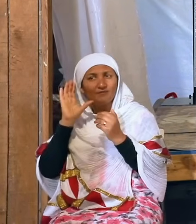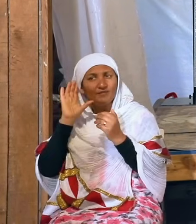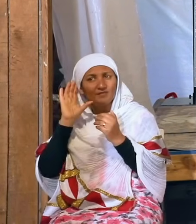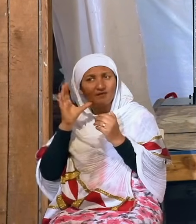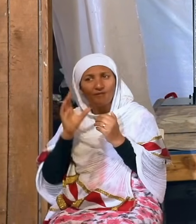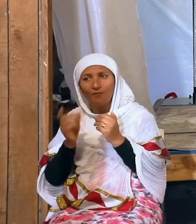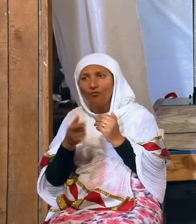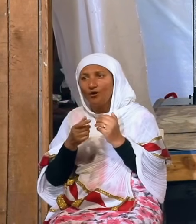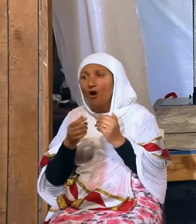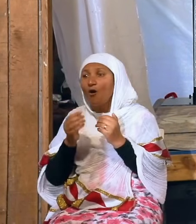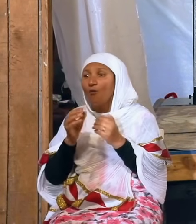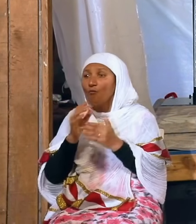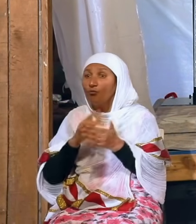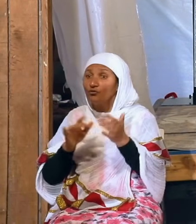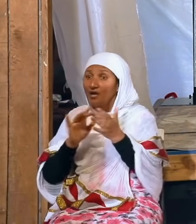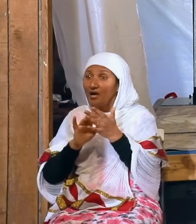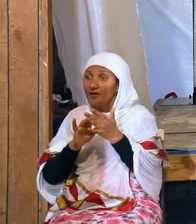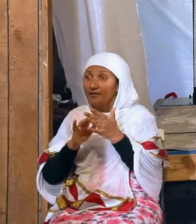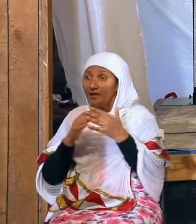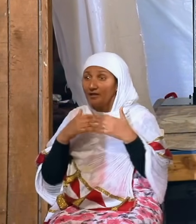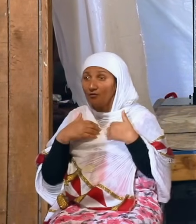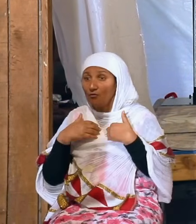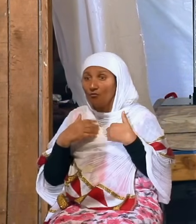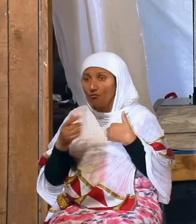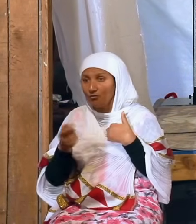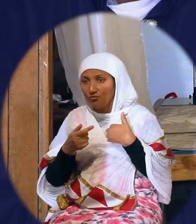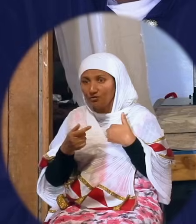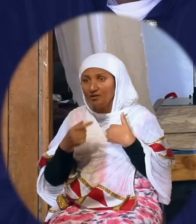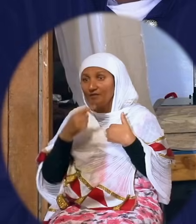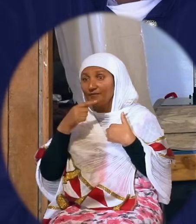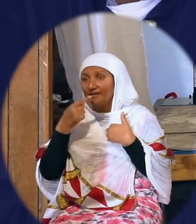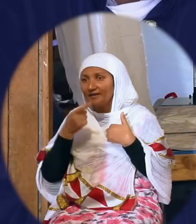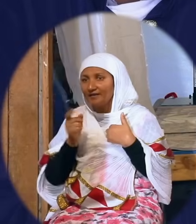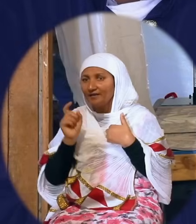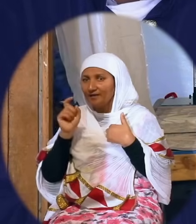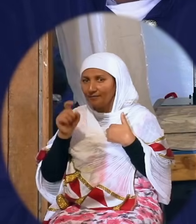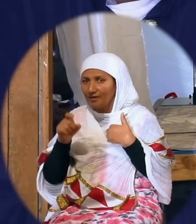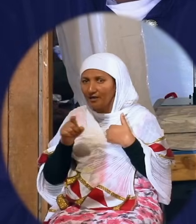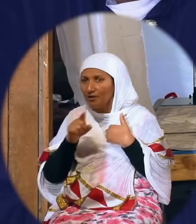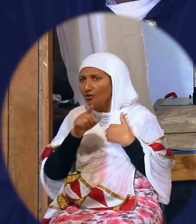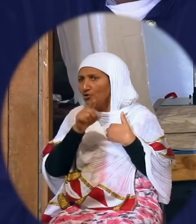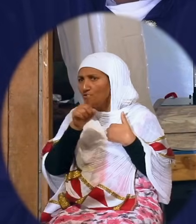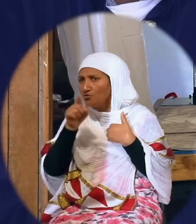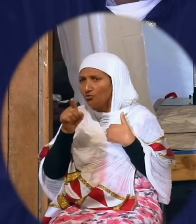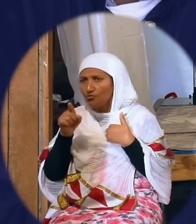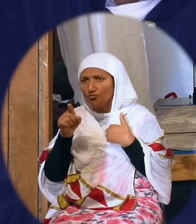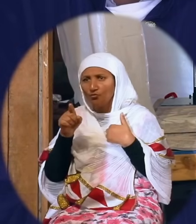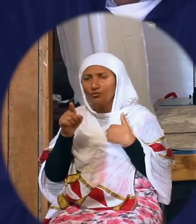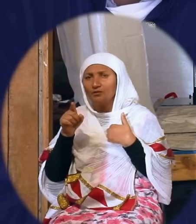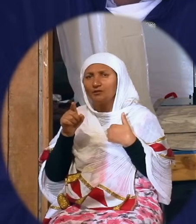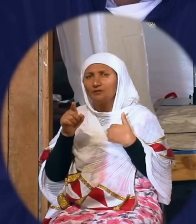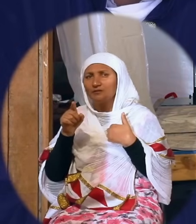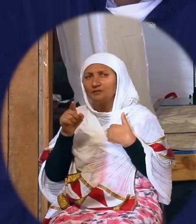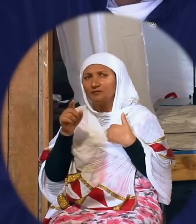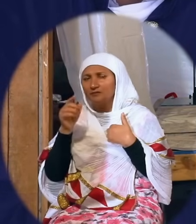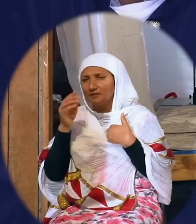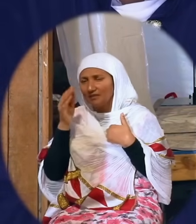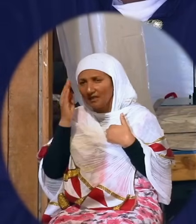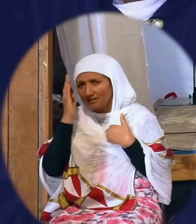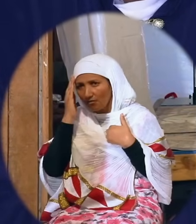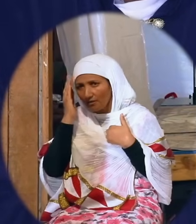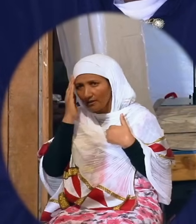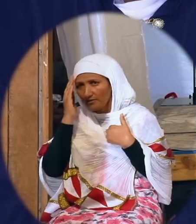የሚሰማና ቦታ ያለው መሆኑን በእነሱ ህሊና ውስጥ መቅረጽ መቻል አለብን። እነሱ ሳናማክር እንደማንወስን እያሳወቅናቸው